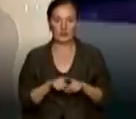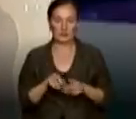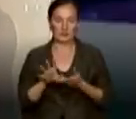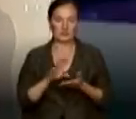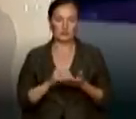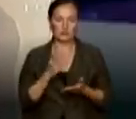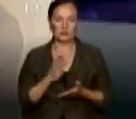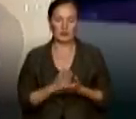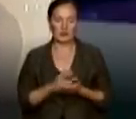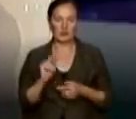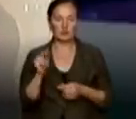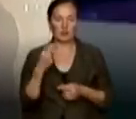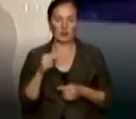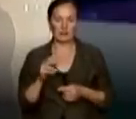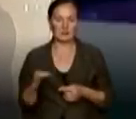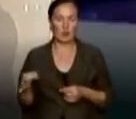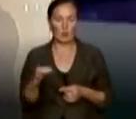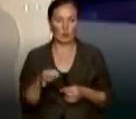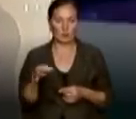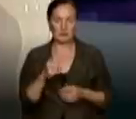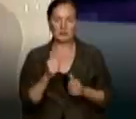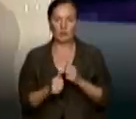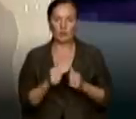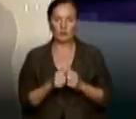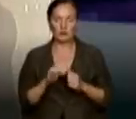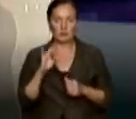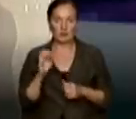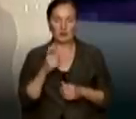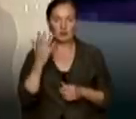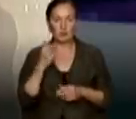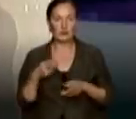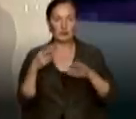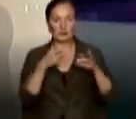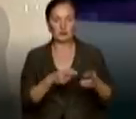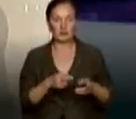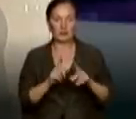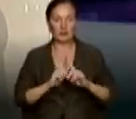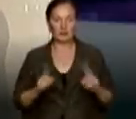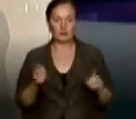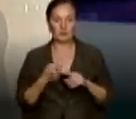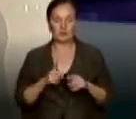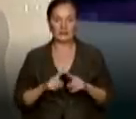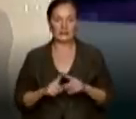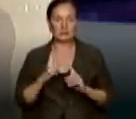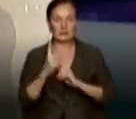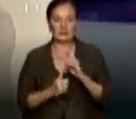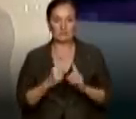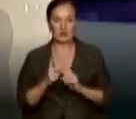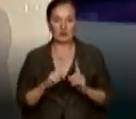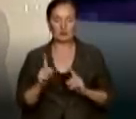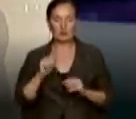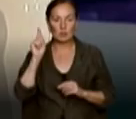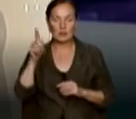парк Беремиський, Чернігівська область. Кожного разу, коли туди приїжджаєш, ти дивуєшся тим змінам і те, що там